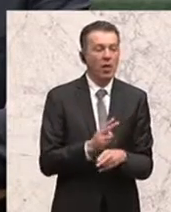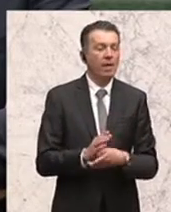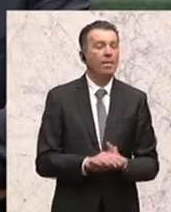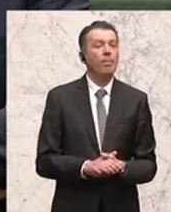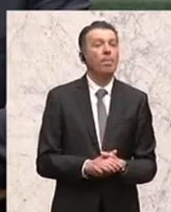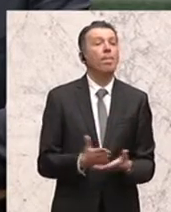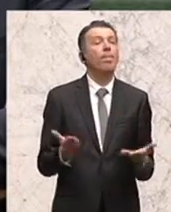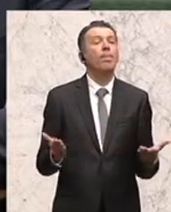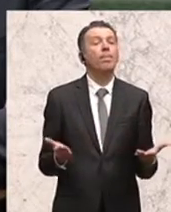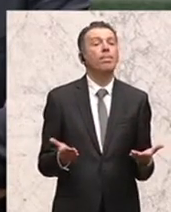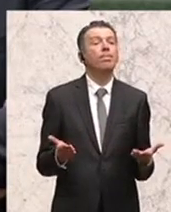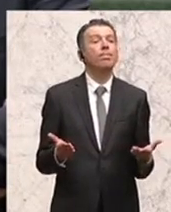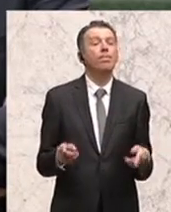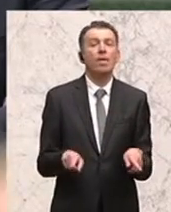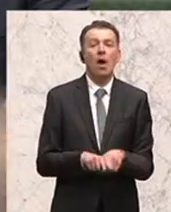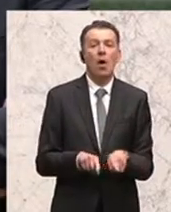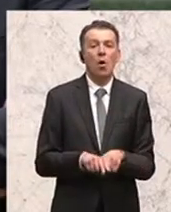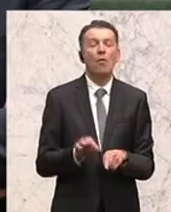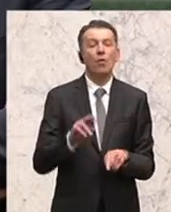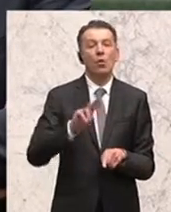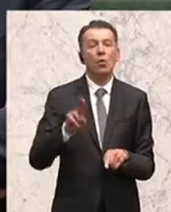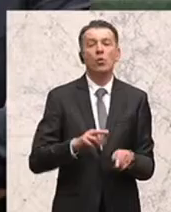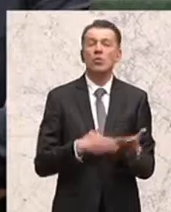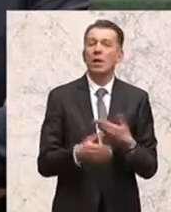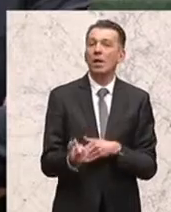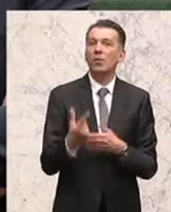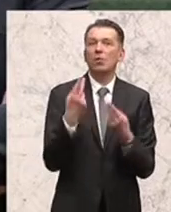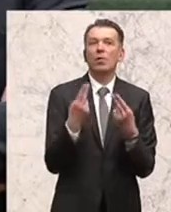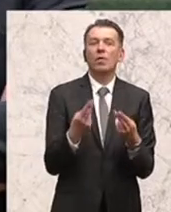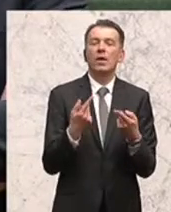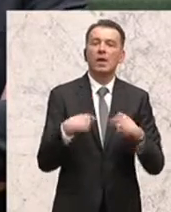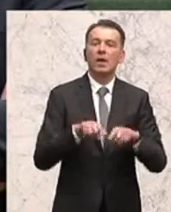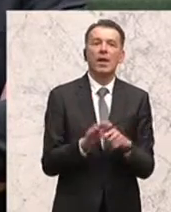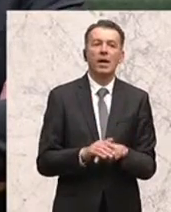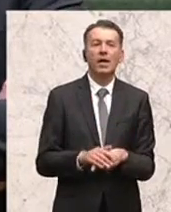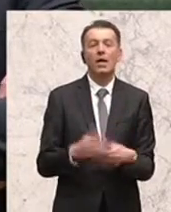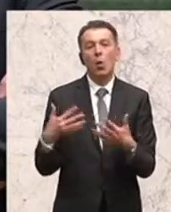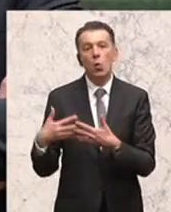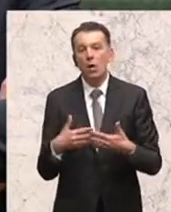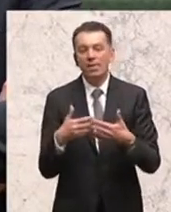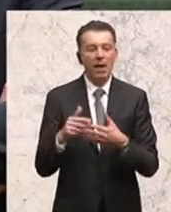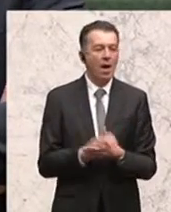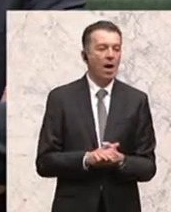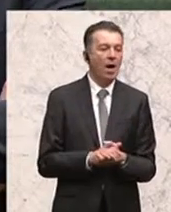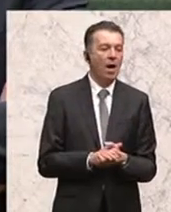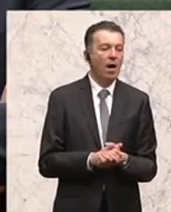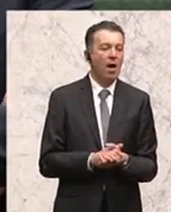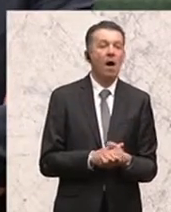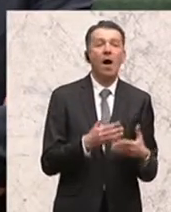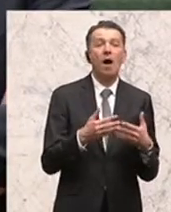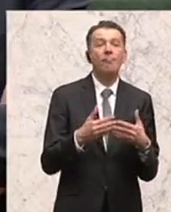diesen Vertragsstaaten sind auch für den Kunsthandel besonders bedeutende Länder wie die USA, das